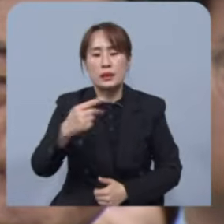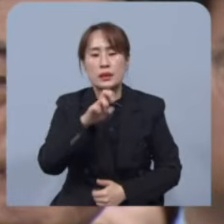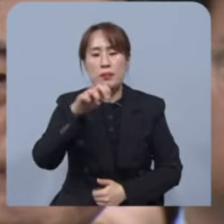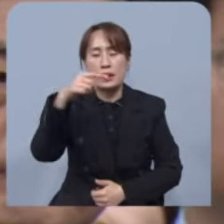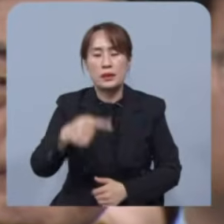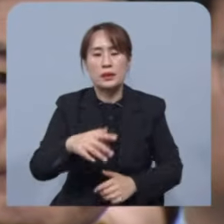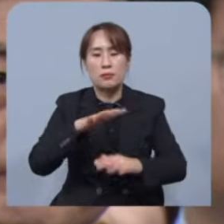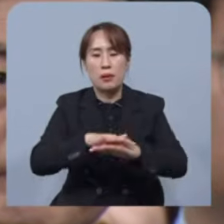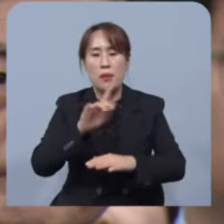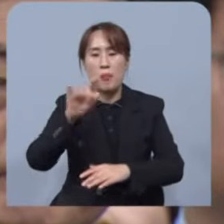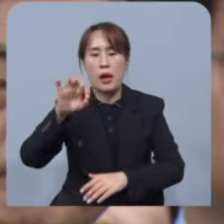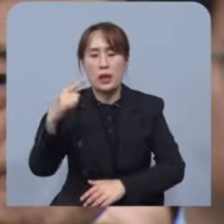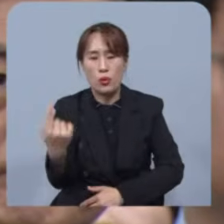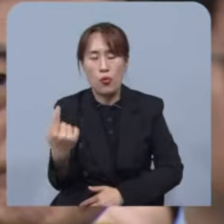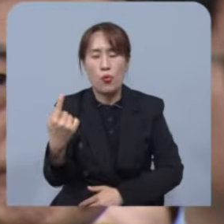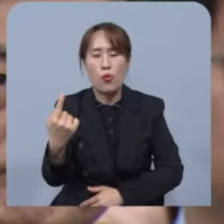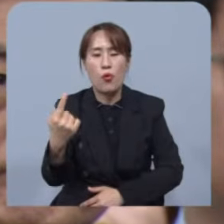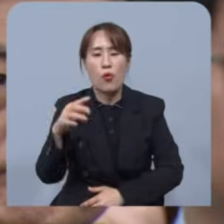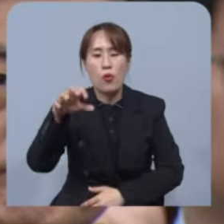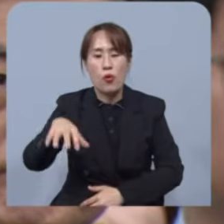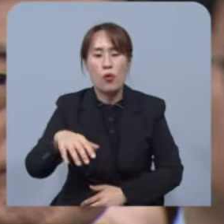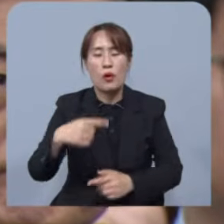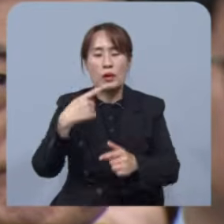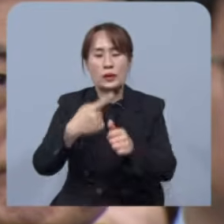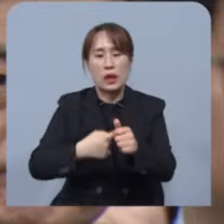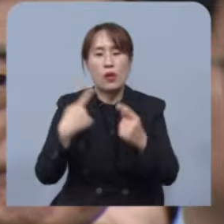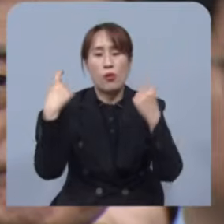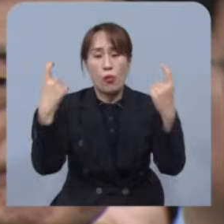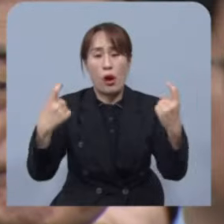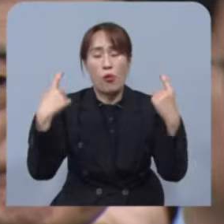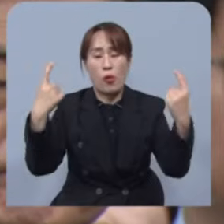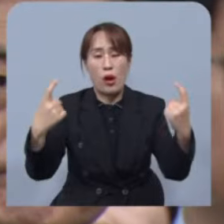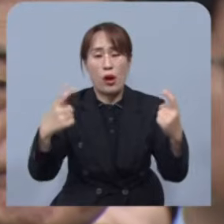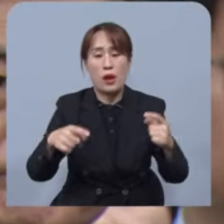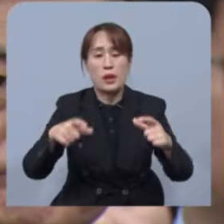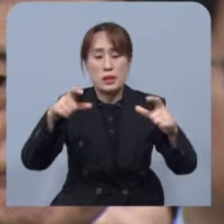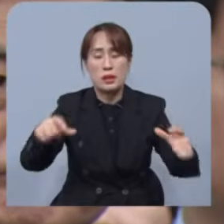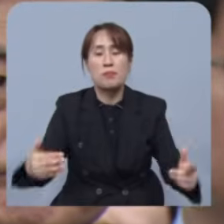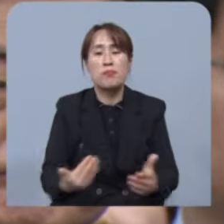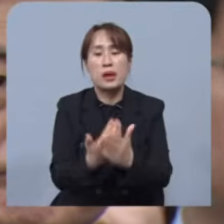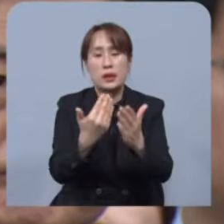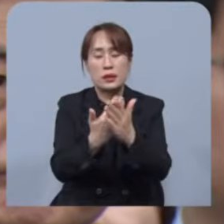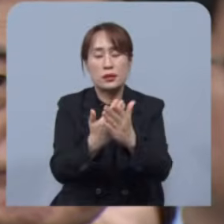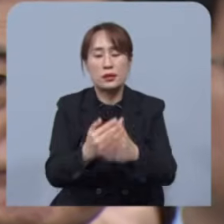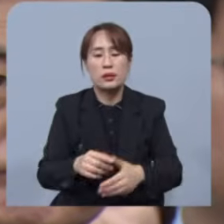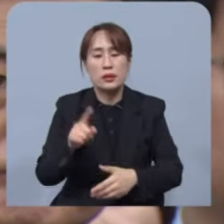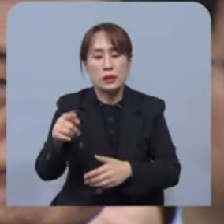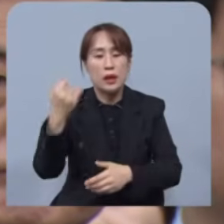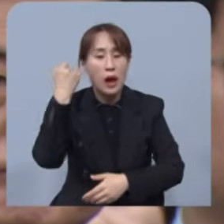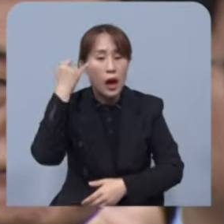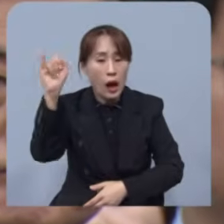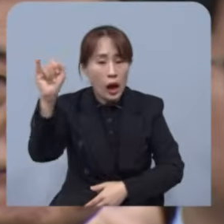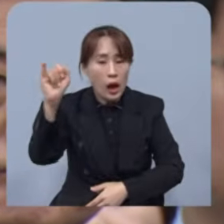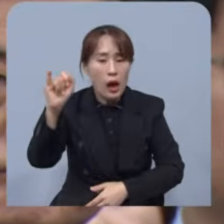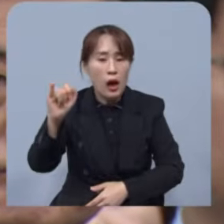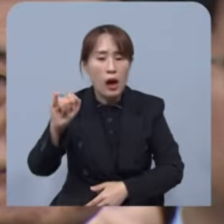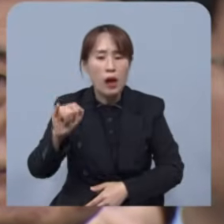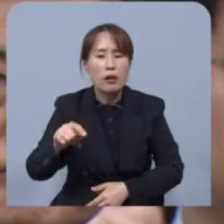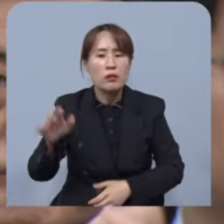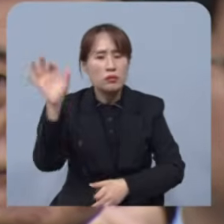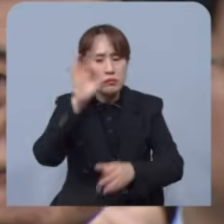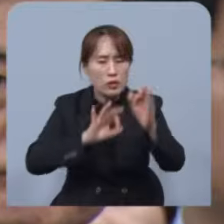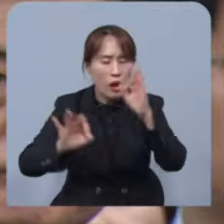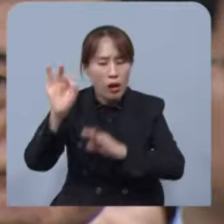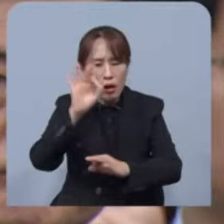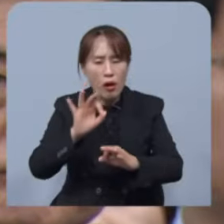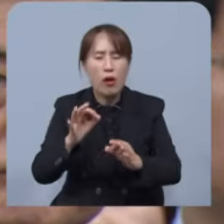스마트팜이나 바이오매스 혹은 자연 관광을 통한 그런 그 지역 활성화 이런 아이템들은 발굴하기에